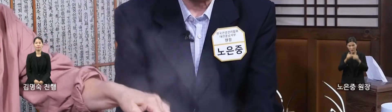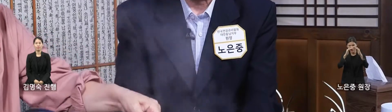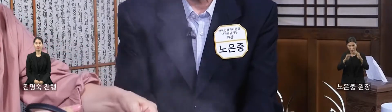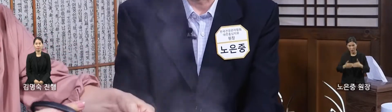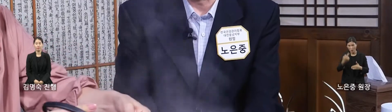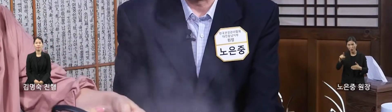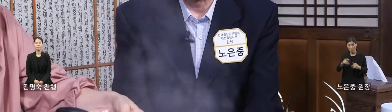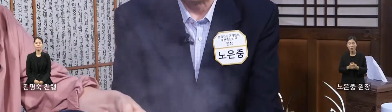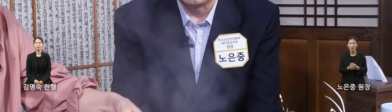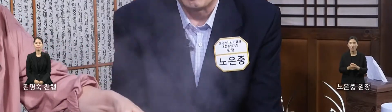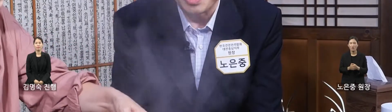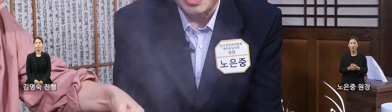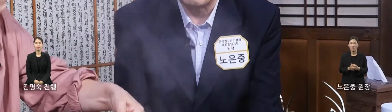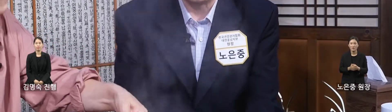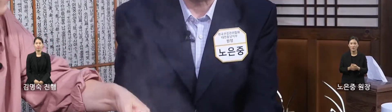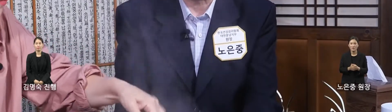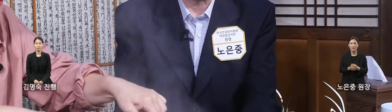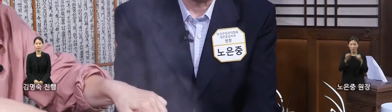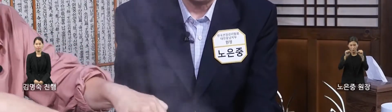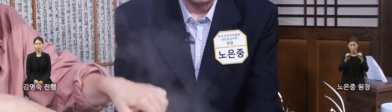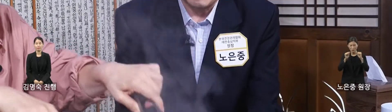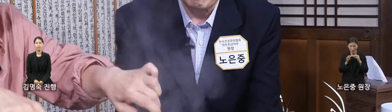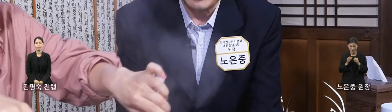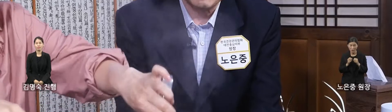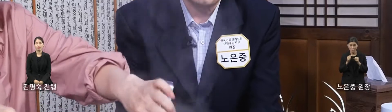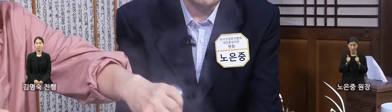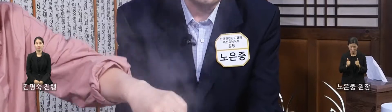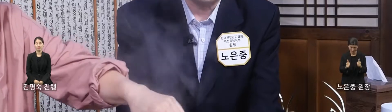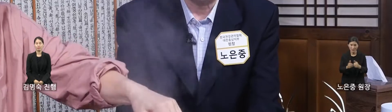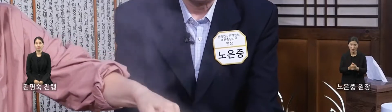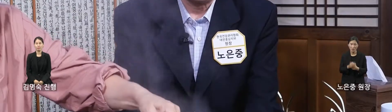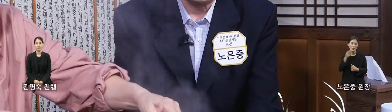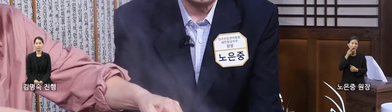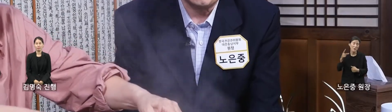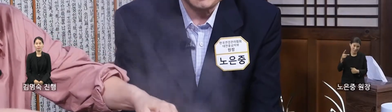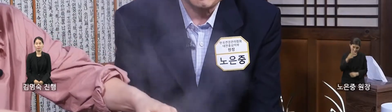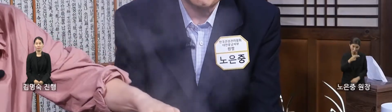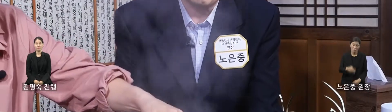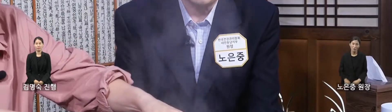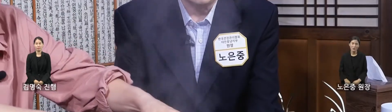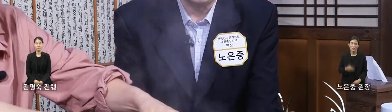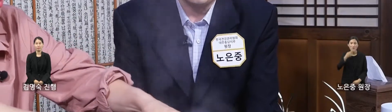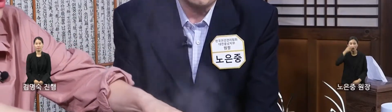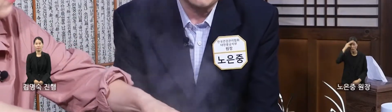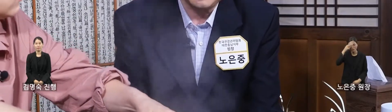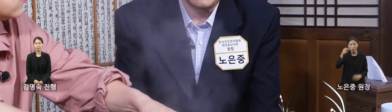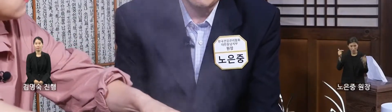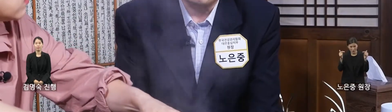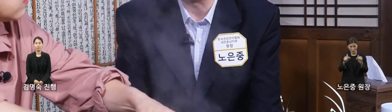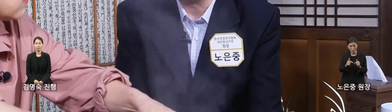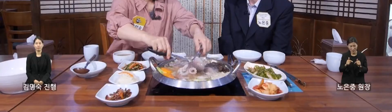대부분 뭐 운동 열심히 하시고 담배 끊고 술 줄이시고 이